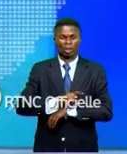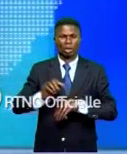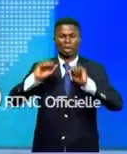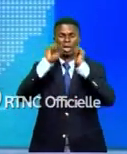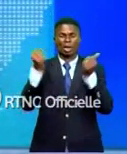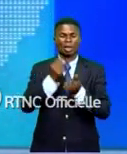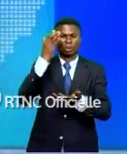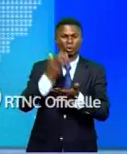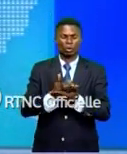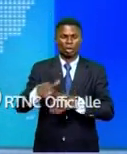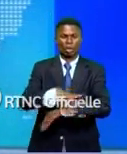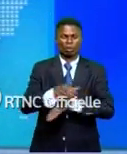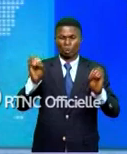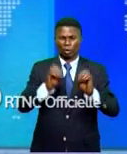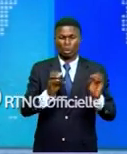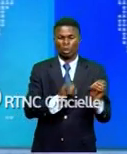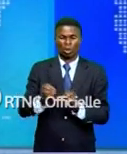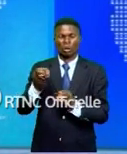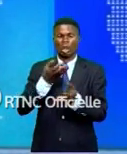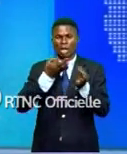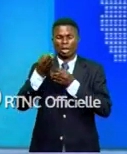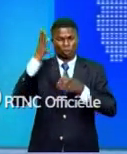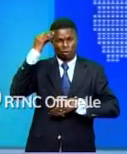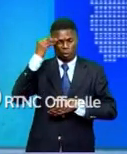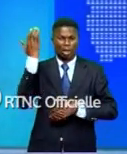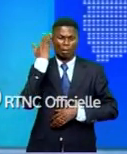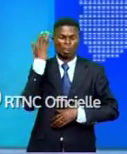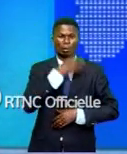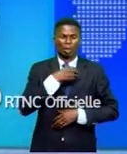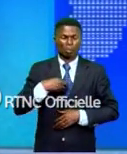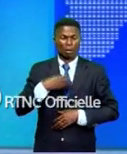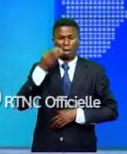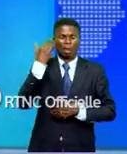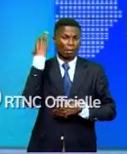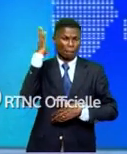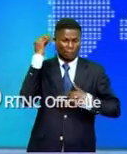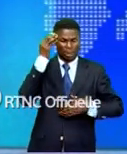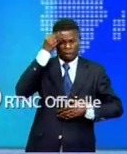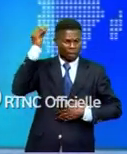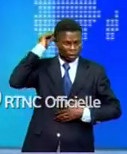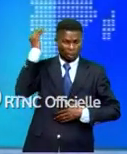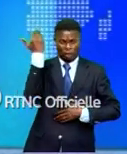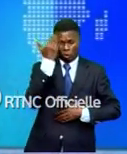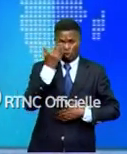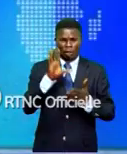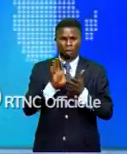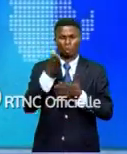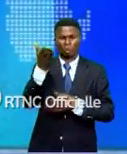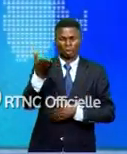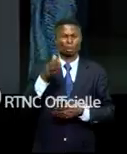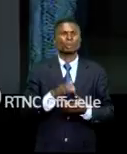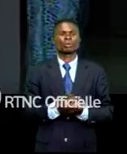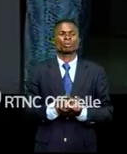Sans Frontières, a initié une journée de partage avec les parents des enfants trisomiques. Willy Atunakov, Lisette Mujinga et Jean-Paul